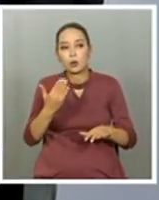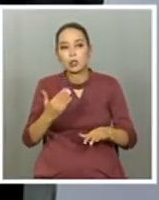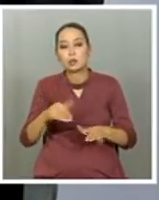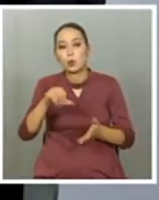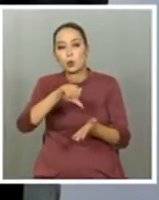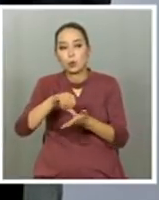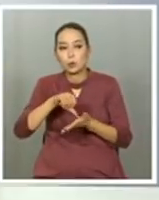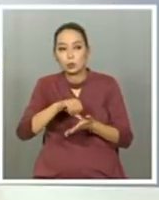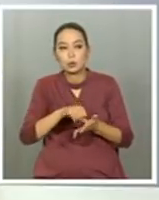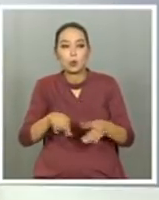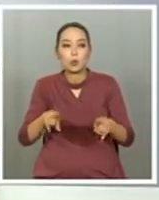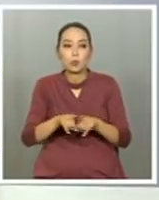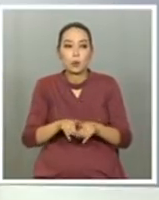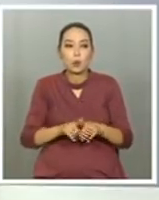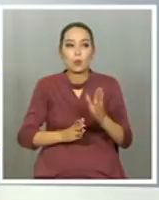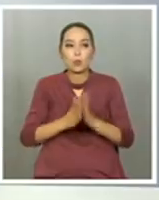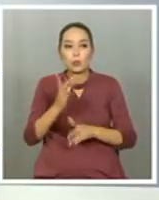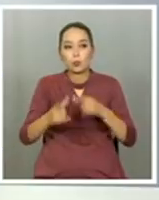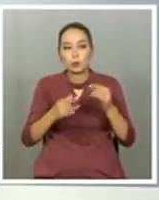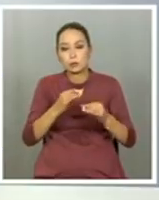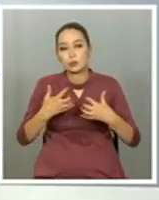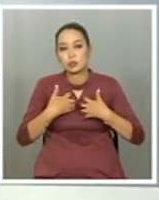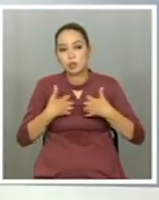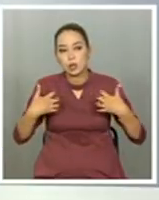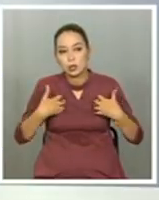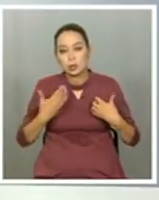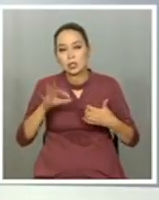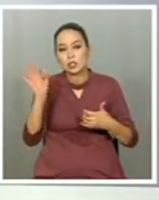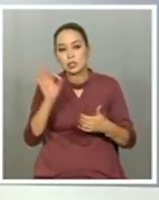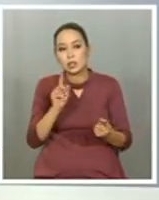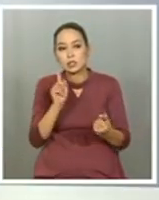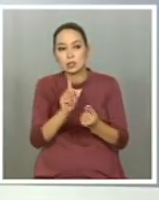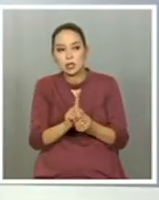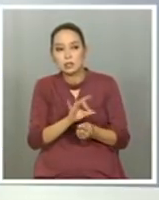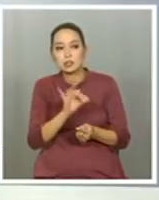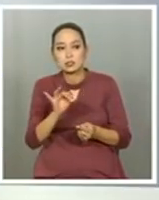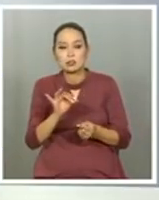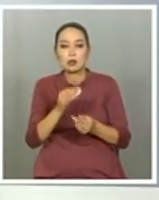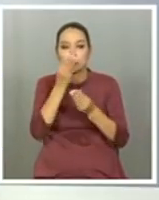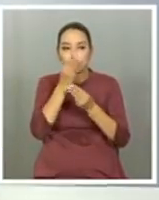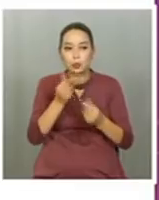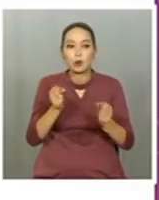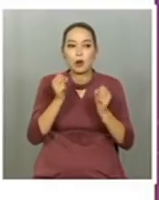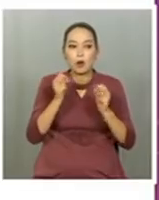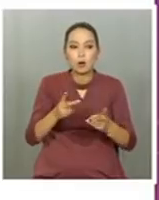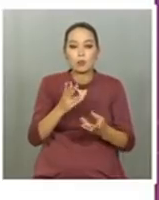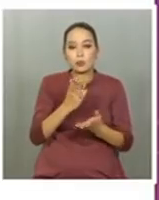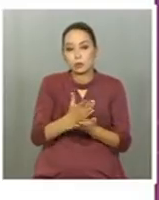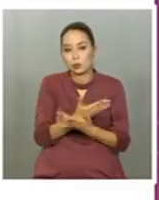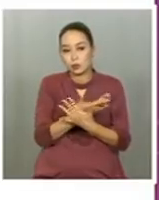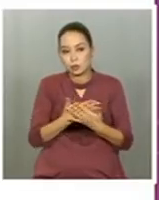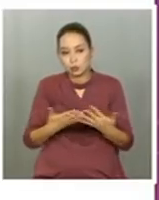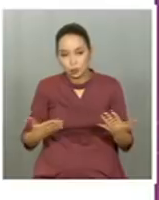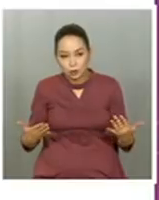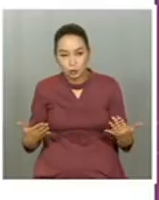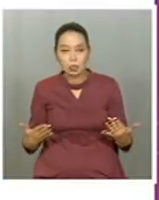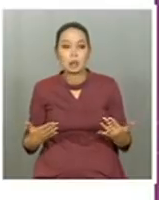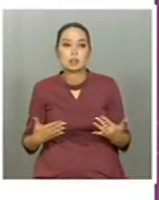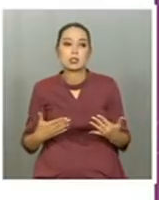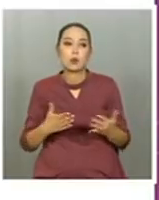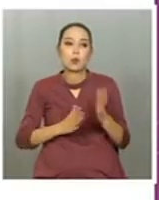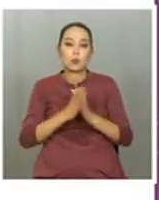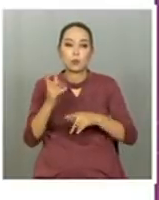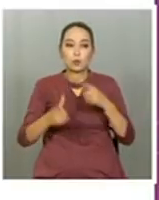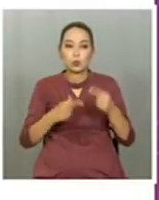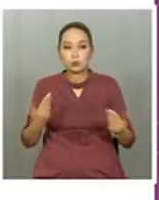сол сияқты өсімдіктер мен жануарлардың сирек кездесетін және жойылып кету қаупі төнген түрлері, және де өсімдіктер дүниесінің